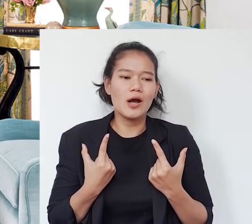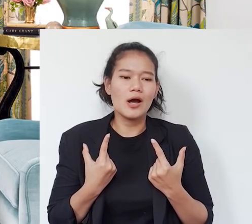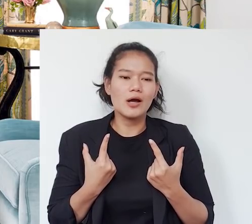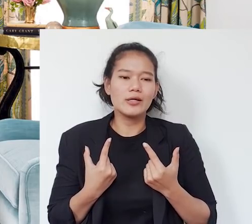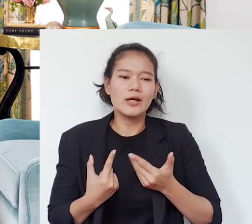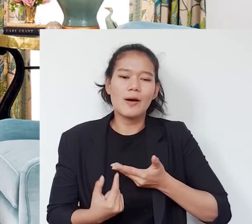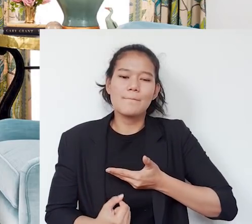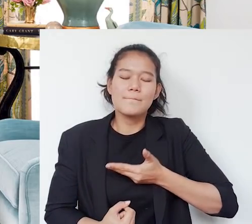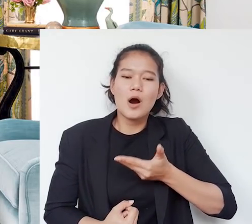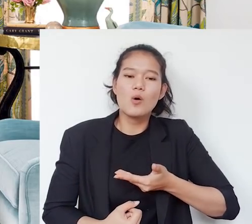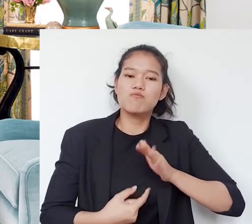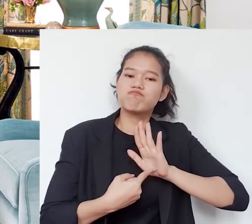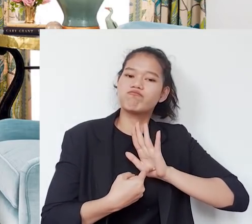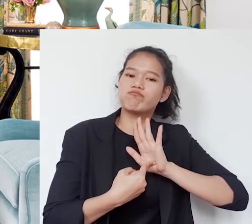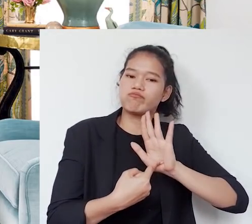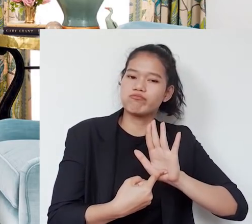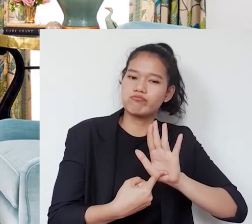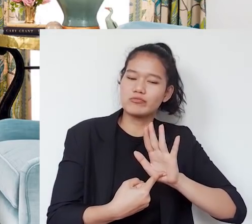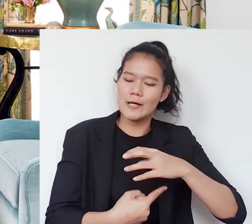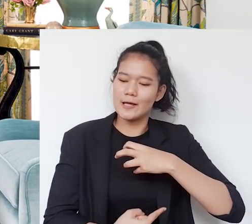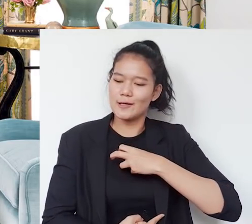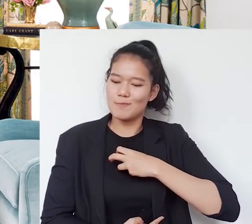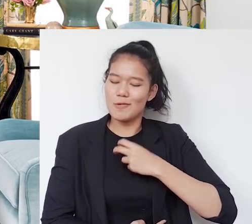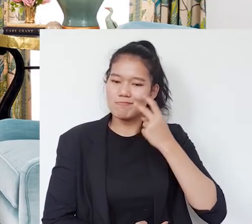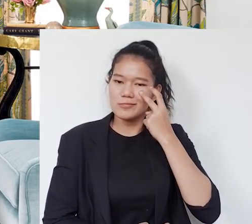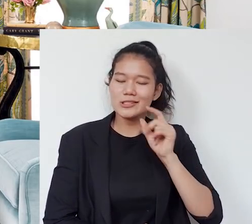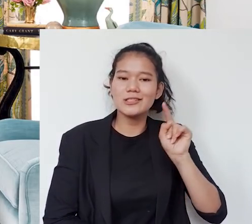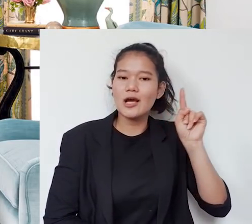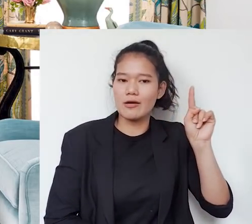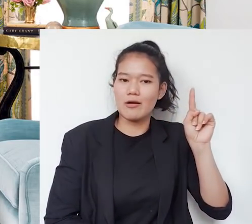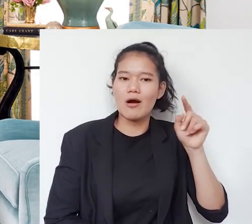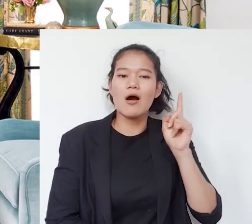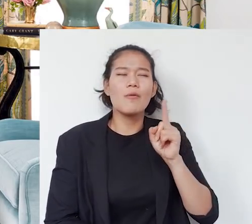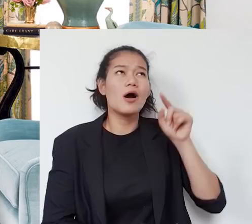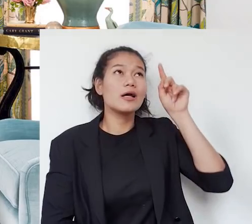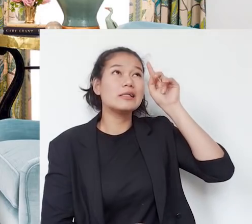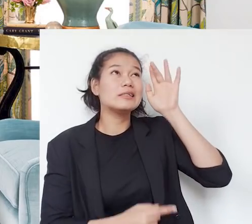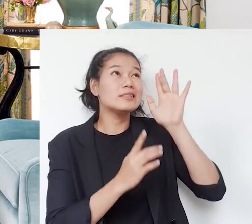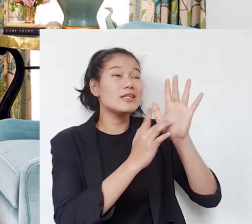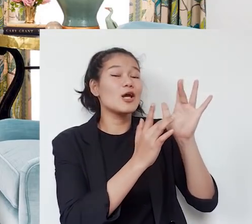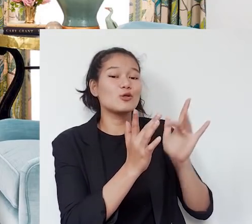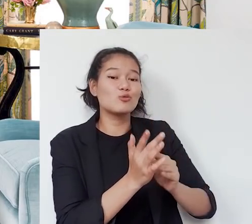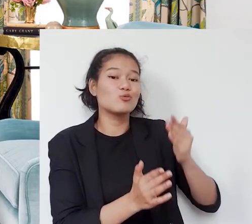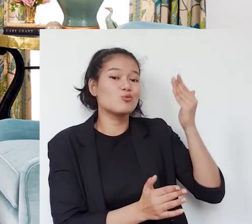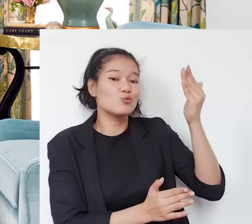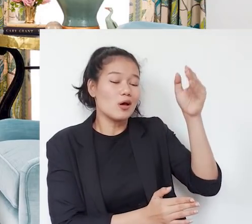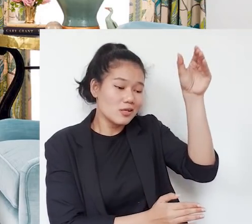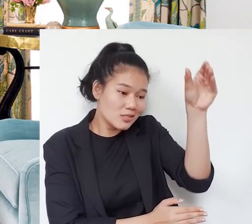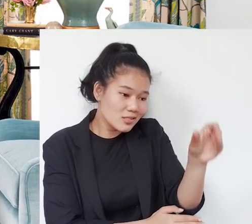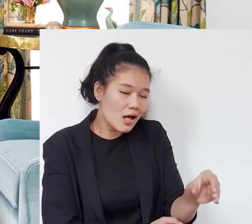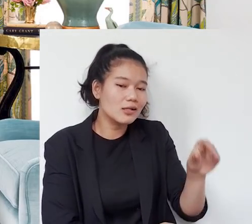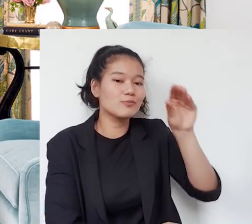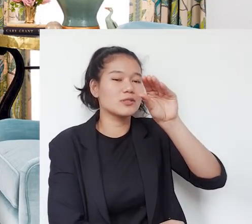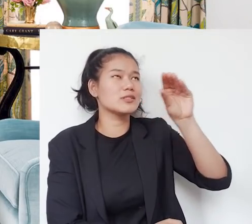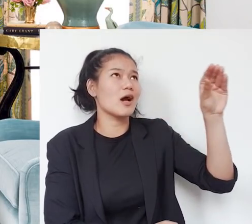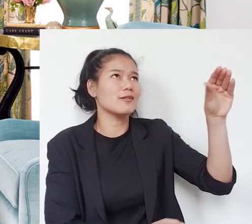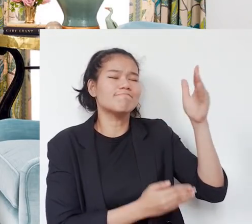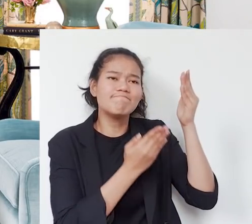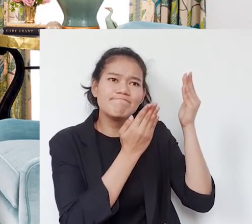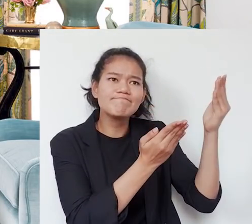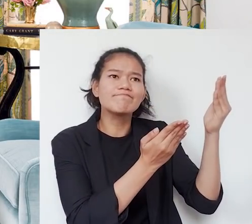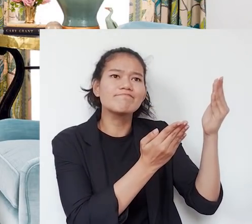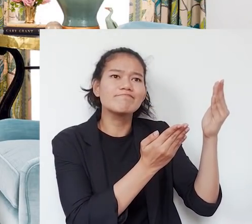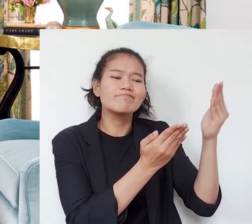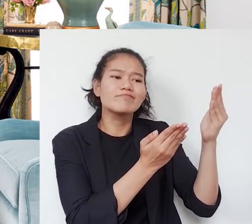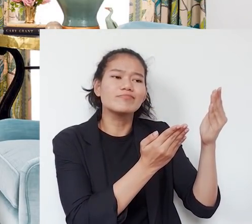yang memproklamasikan keyakinan iman. Bahwa Yesus Kristus yang disalibkan itu adalah